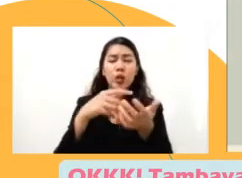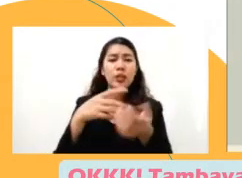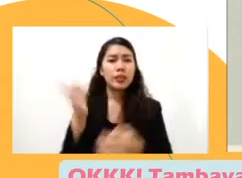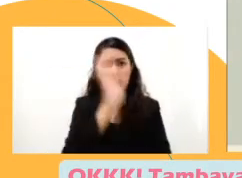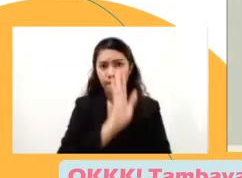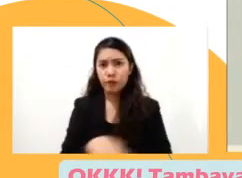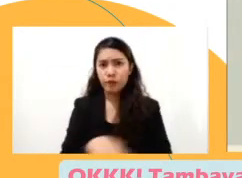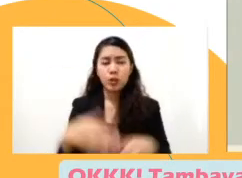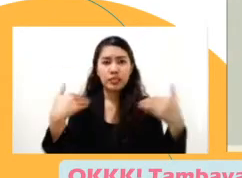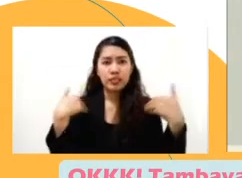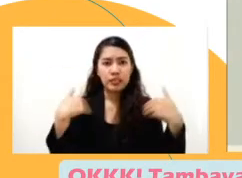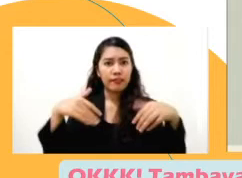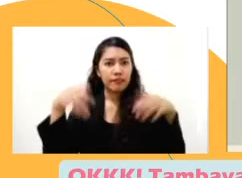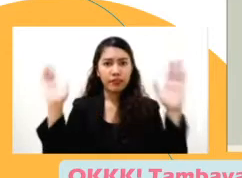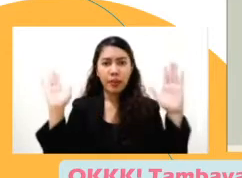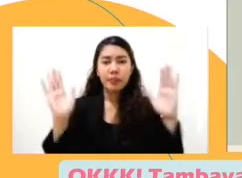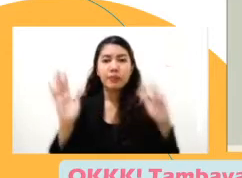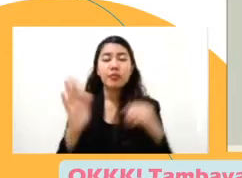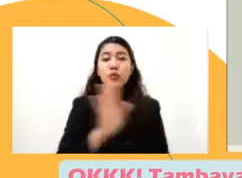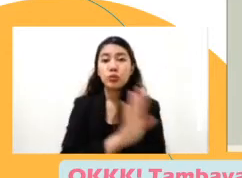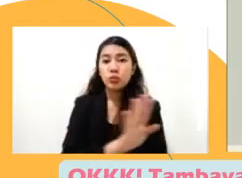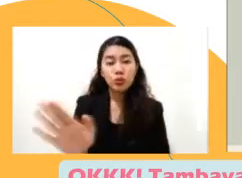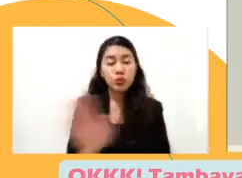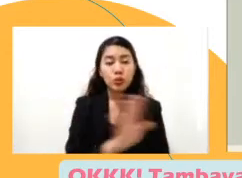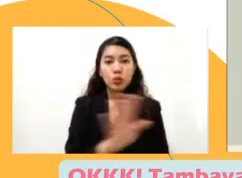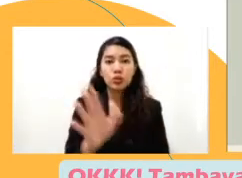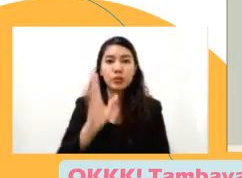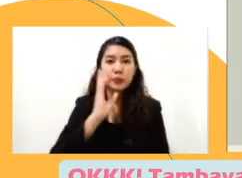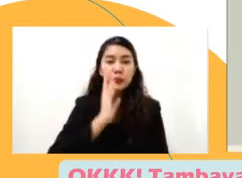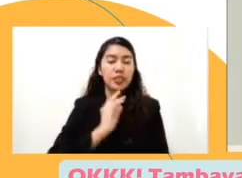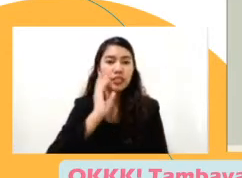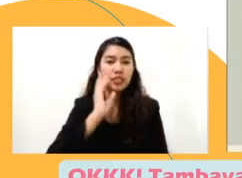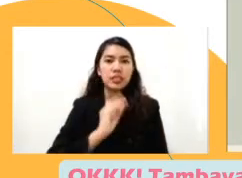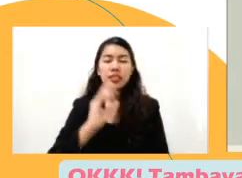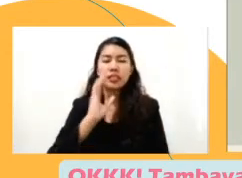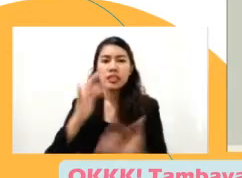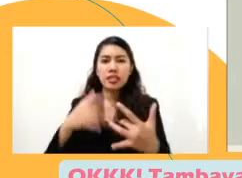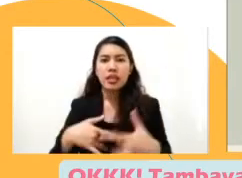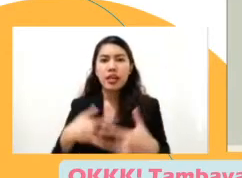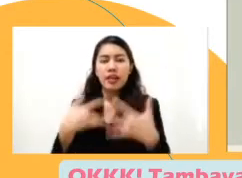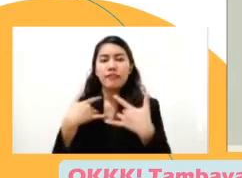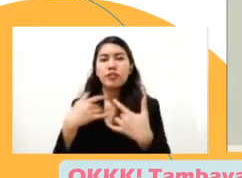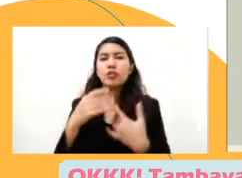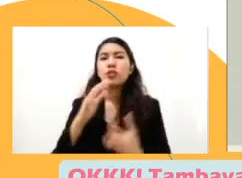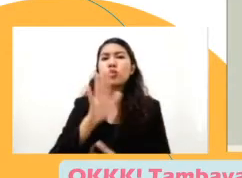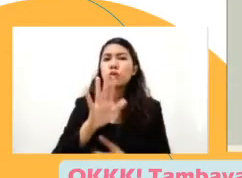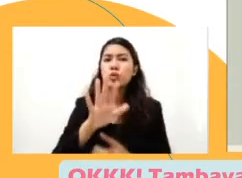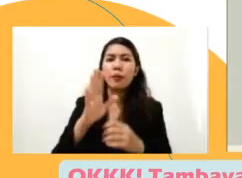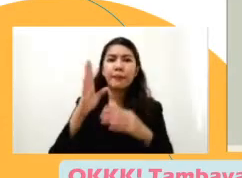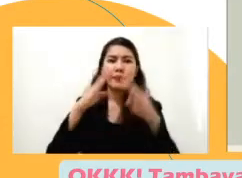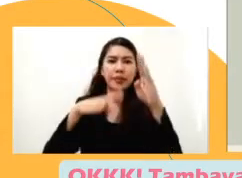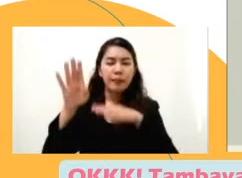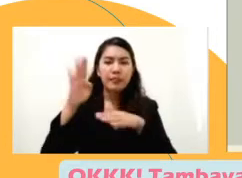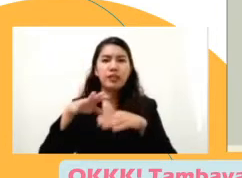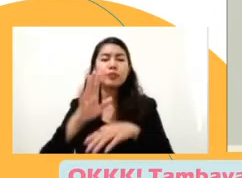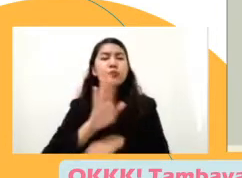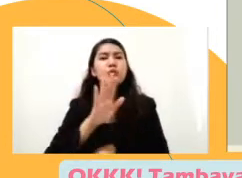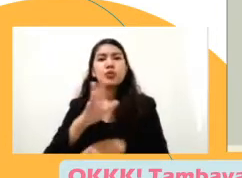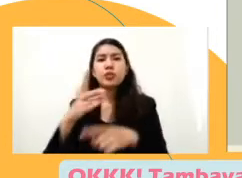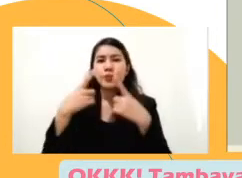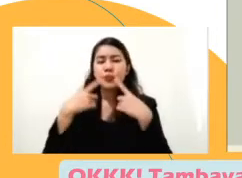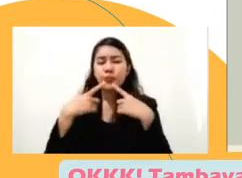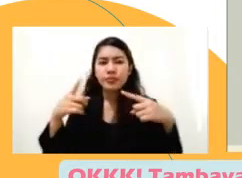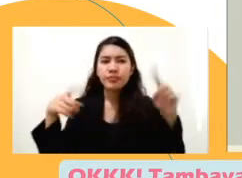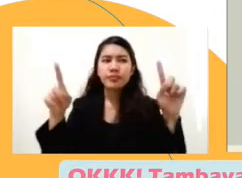pagsubok na inyong nalagpasan, no? Alalahanin ninyo, no, yung mga tagumpay, no, kanong kayo ay nadapa